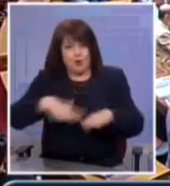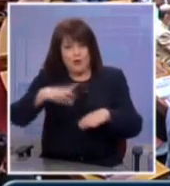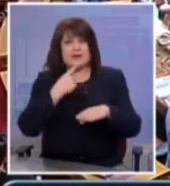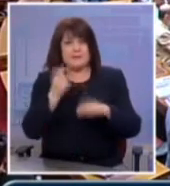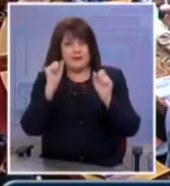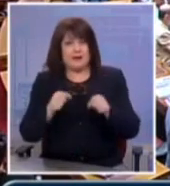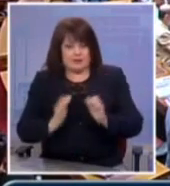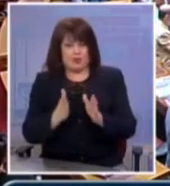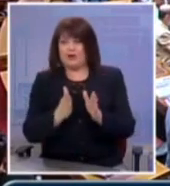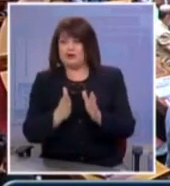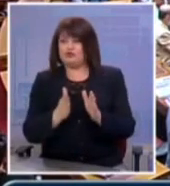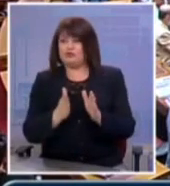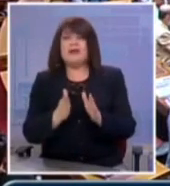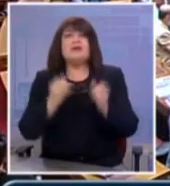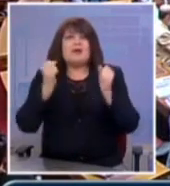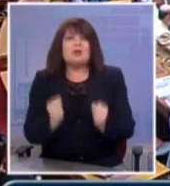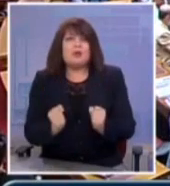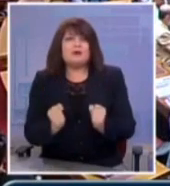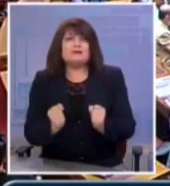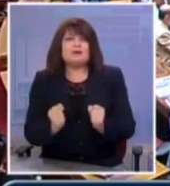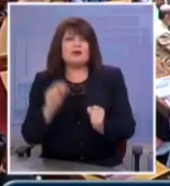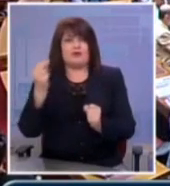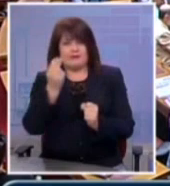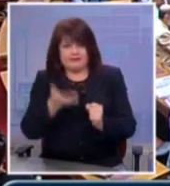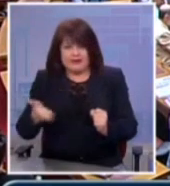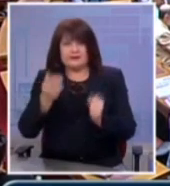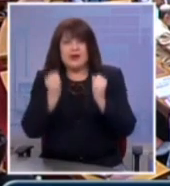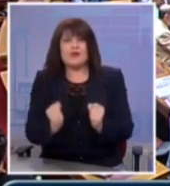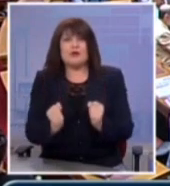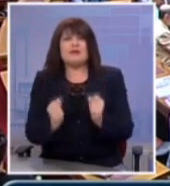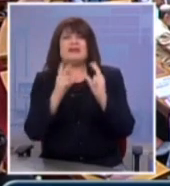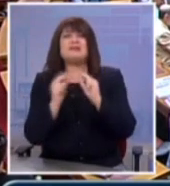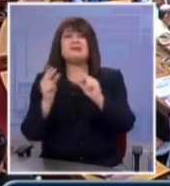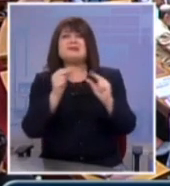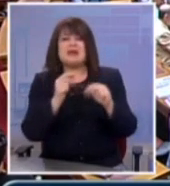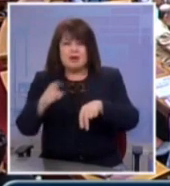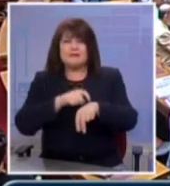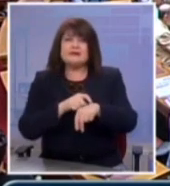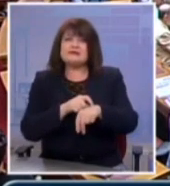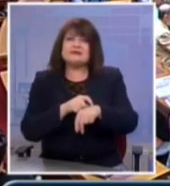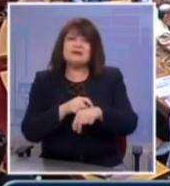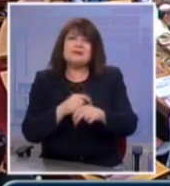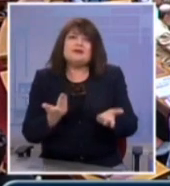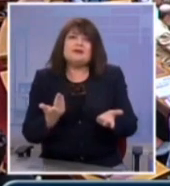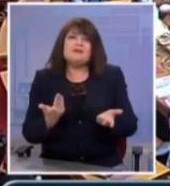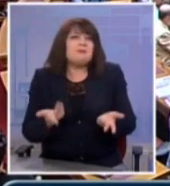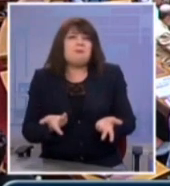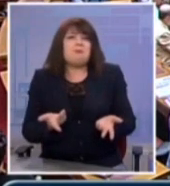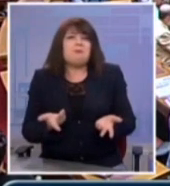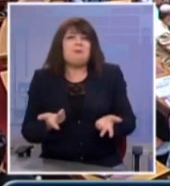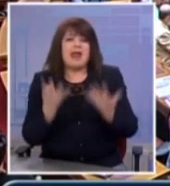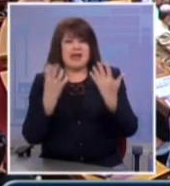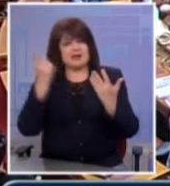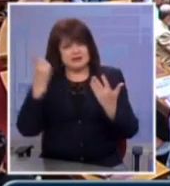υπτέρυγες. Και οι βουλευτές όλων των πτερυγών, και καθόμαστε δηλαδή και συζητάμε αυτή τη στιγμή. Συμφωνούμε τώρα στο